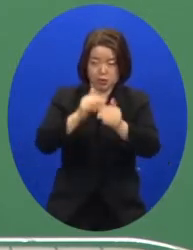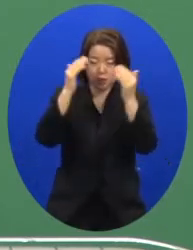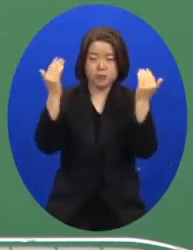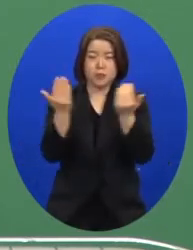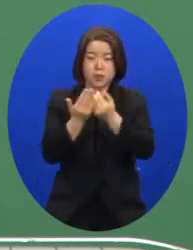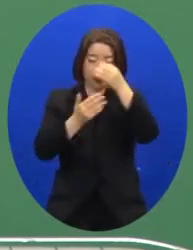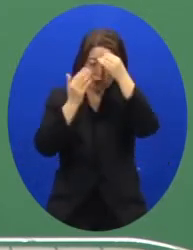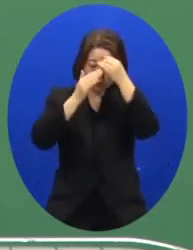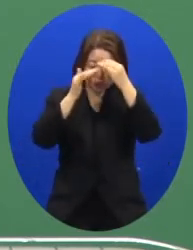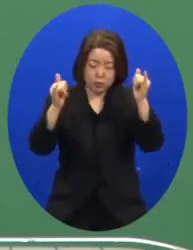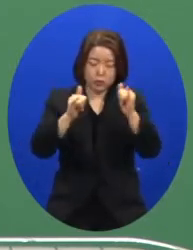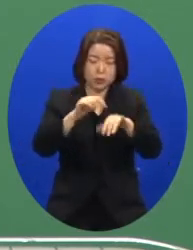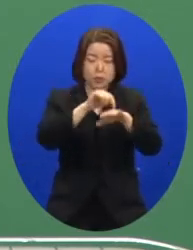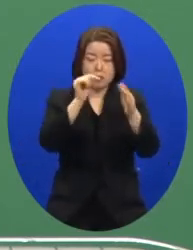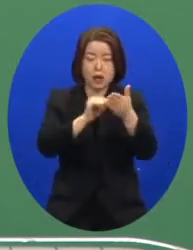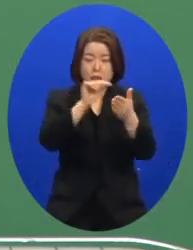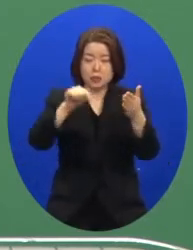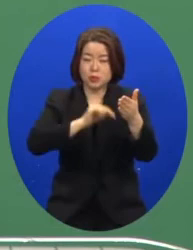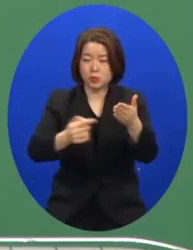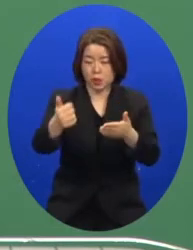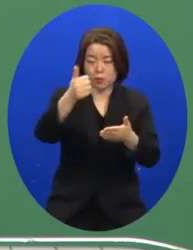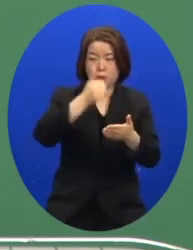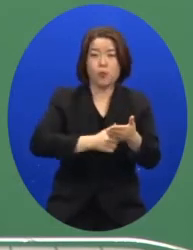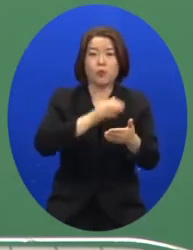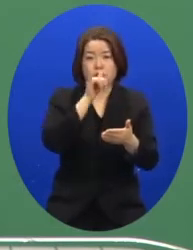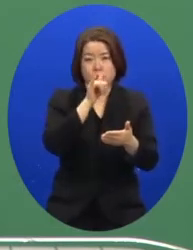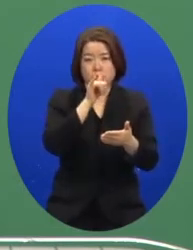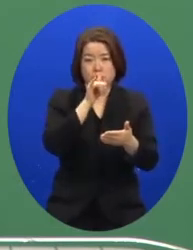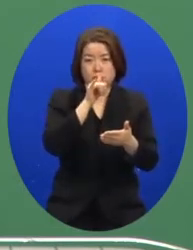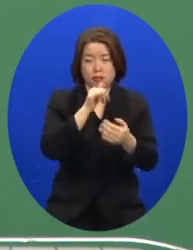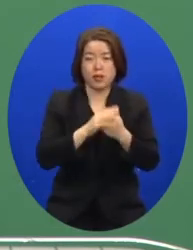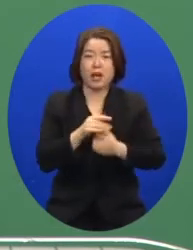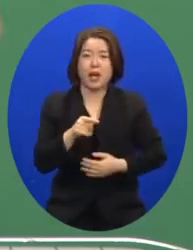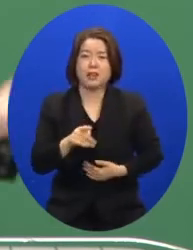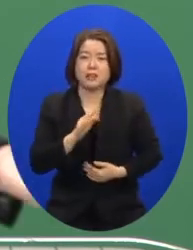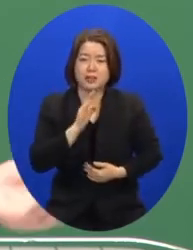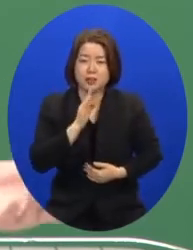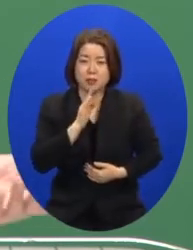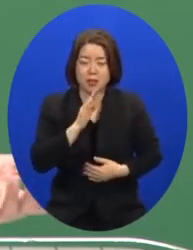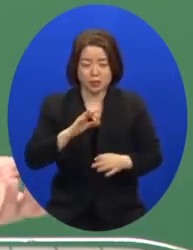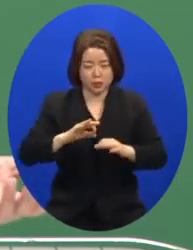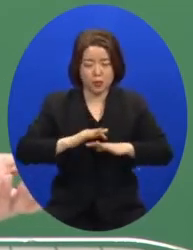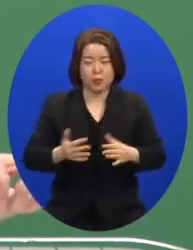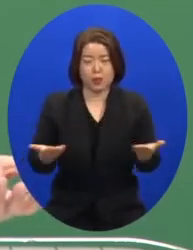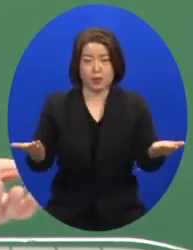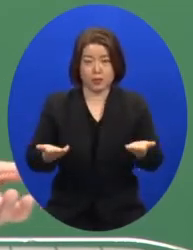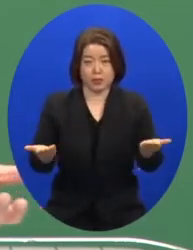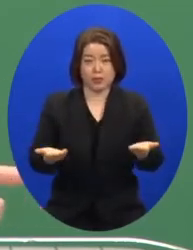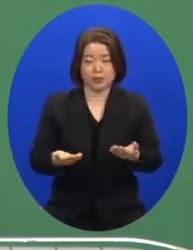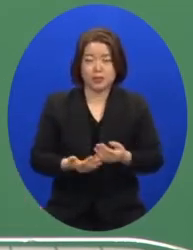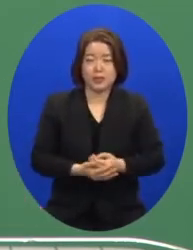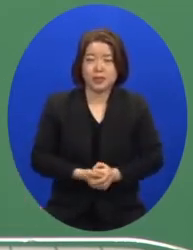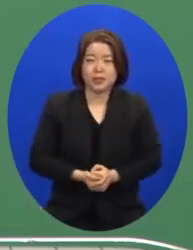주님이 오셨다는 거예요 이건 정말 너무 4 놀라운 얘기죠